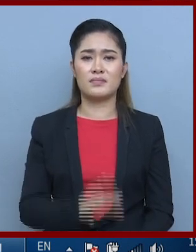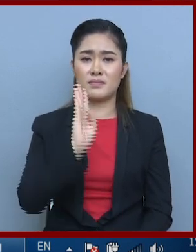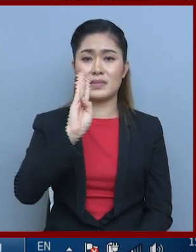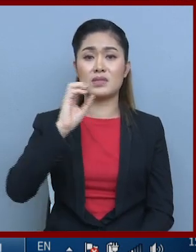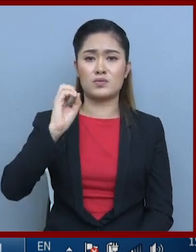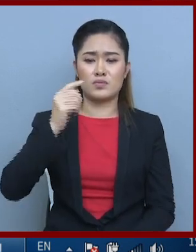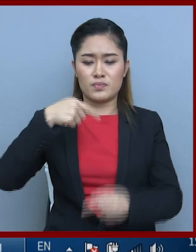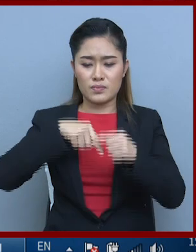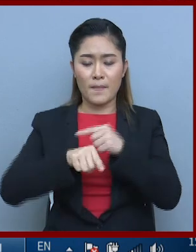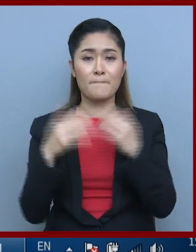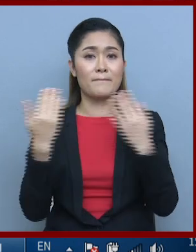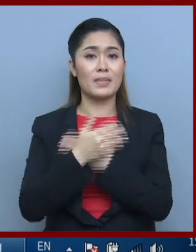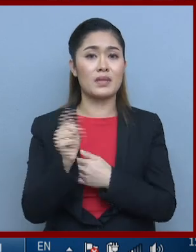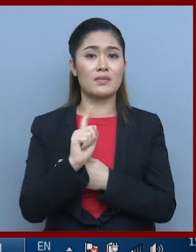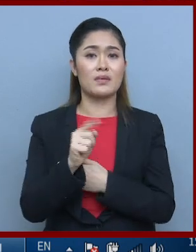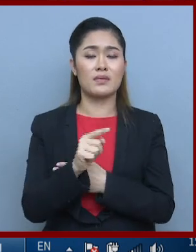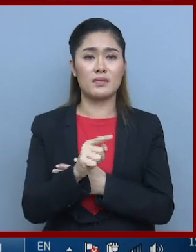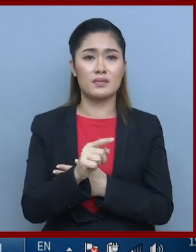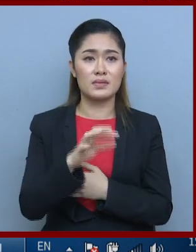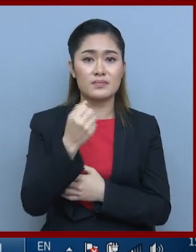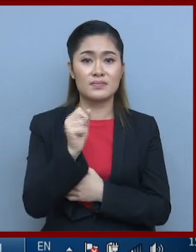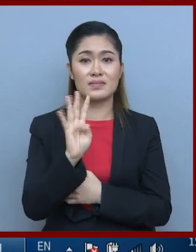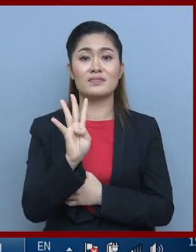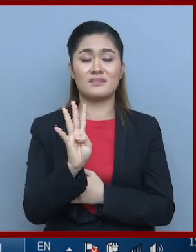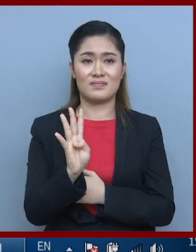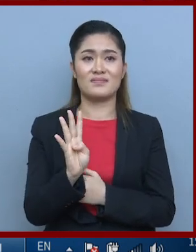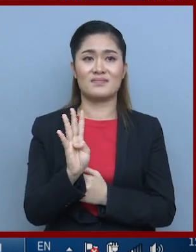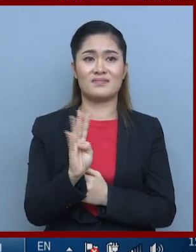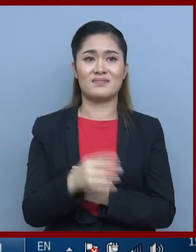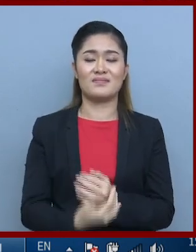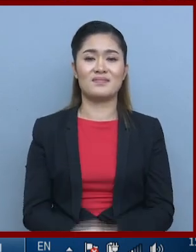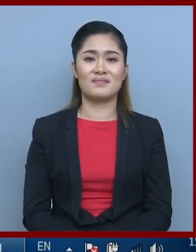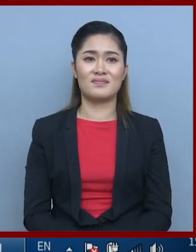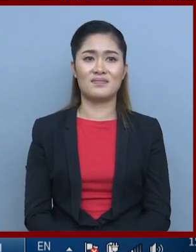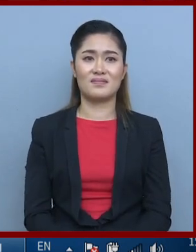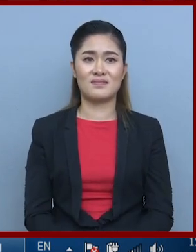b0 เสร็จไปเปลี่ยนฟอนต์เป็น14